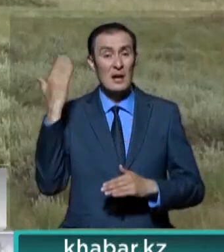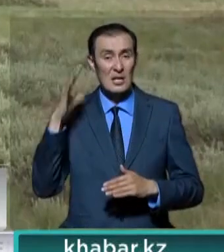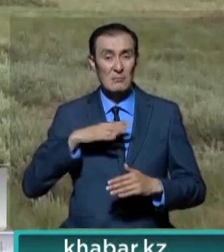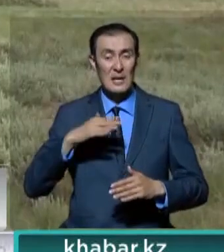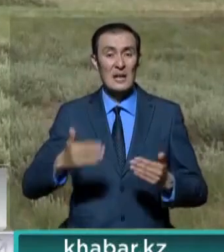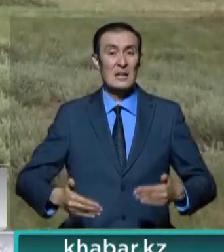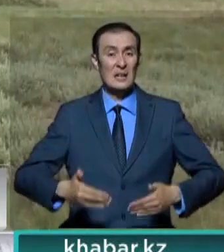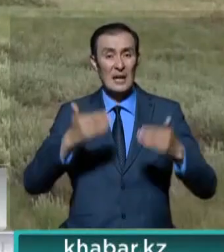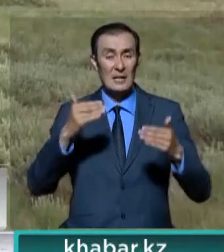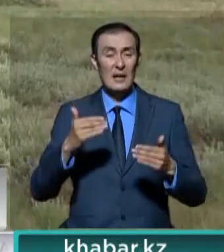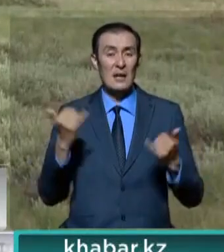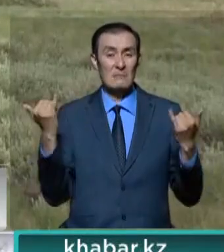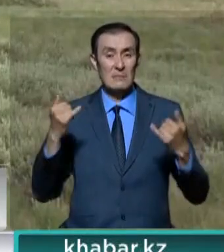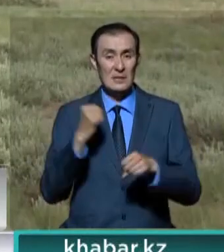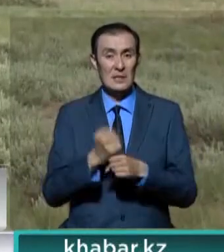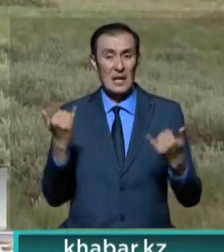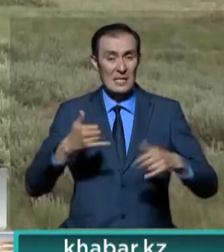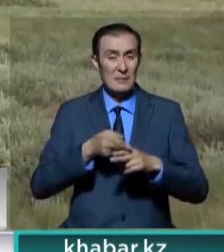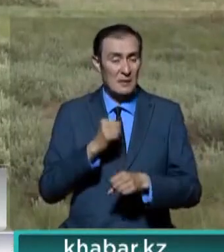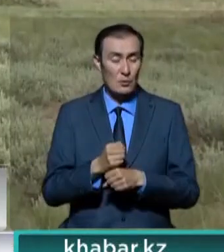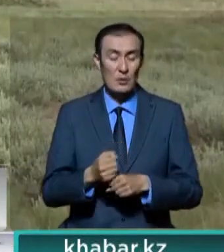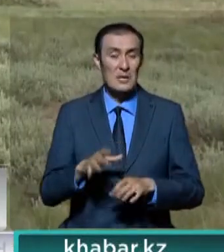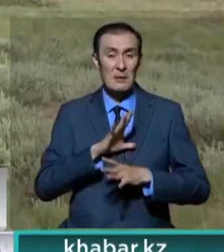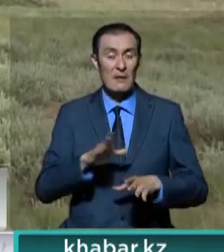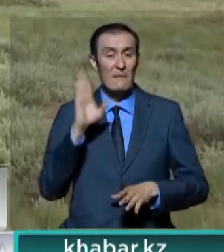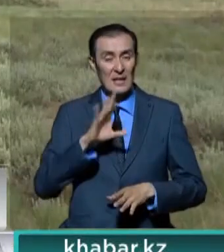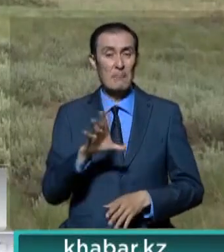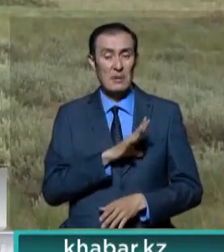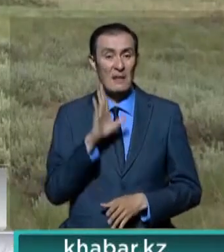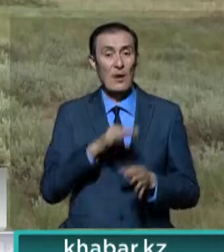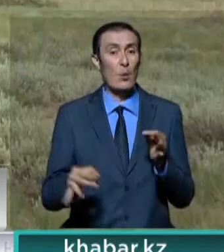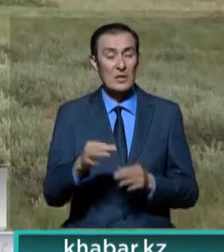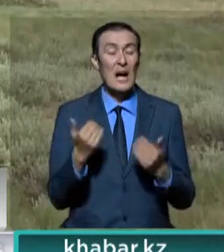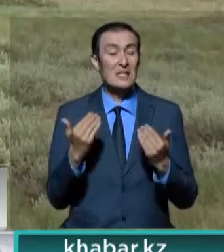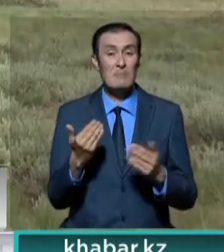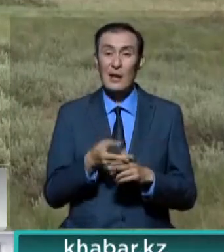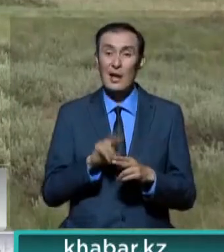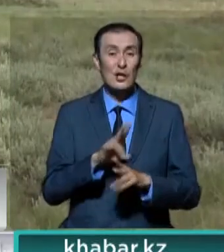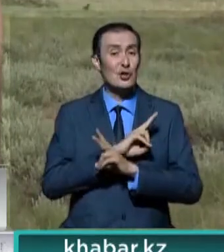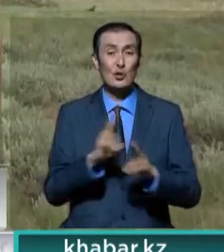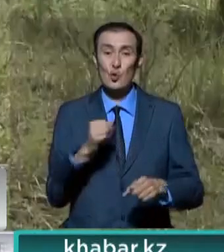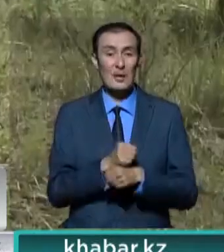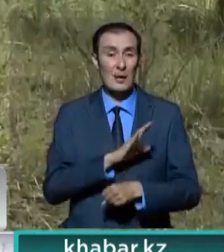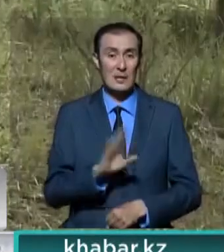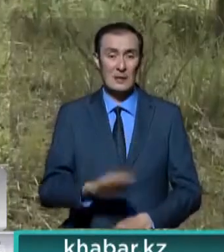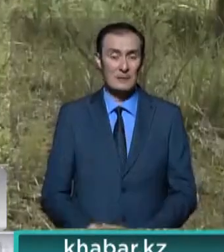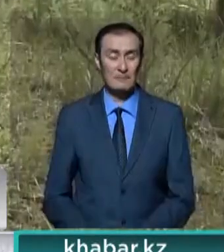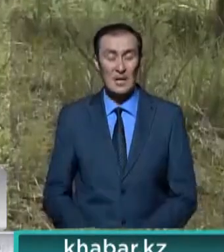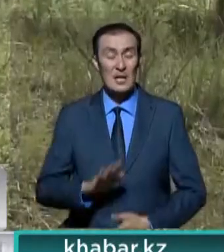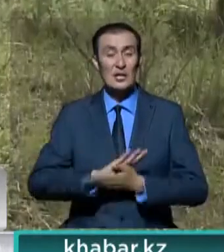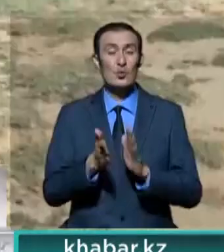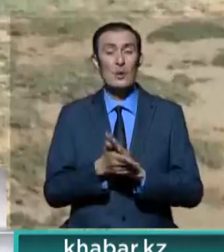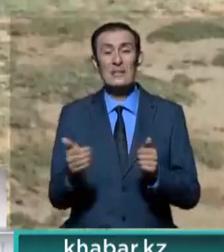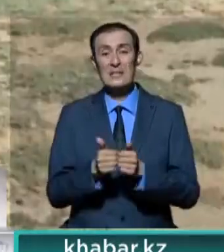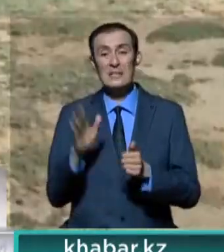поднимали грейдер, делали насыпи, и такого не случалось. Вода оставалась в озерах. Сейчас этим никто не занимается. Ситуация на